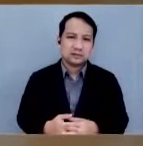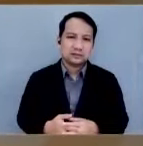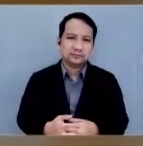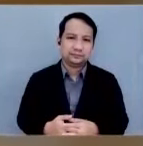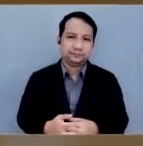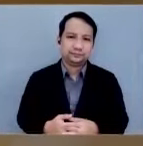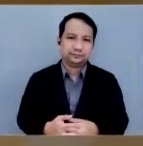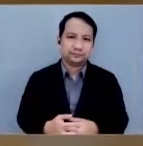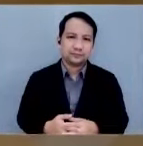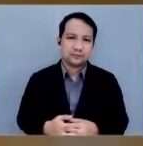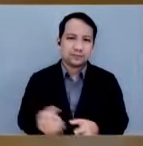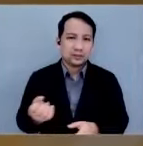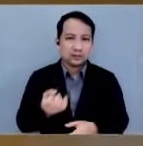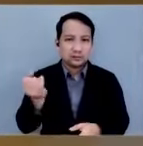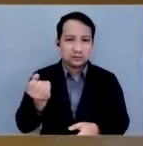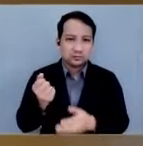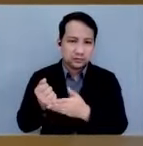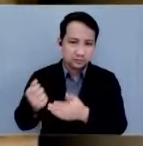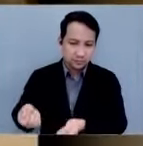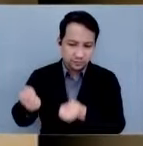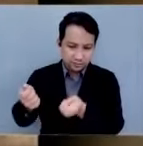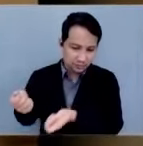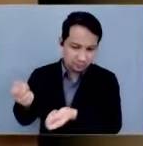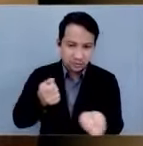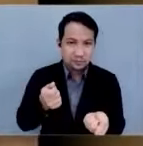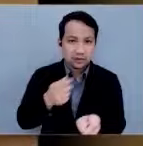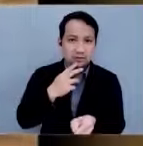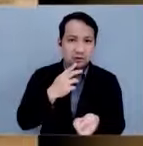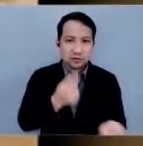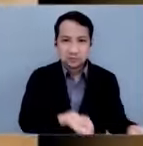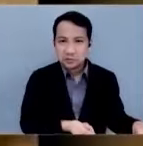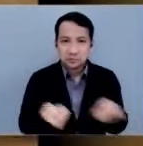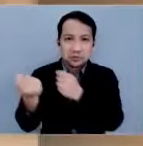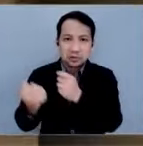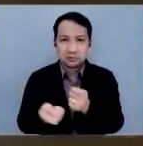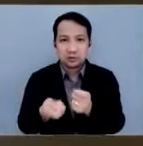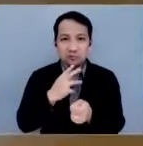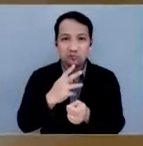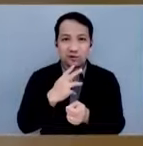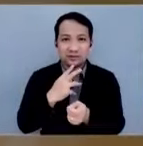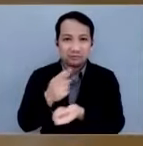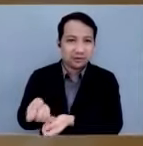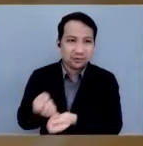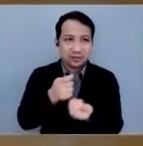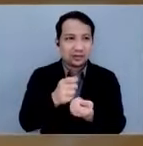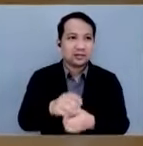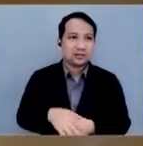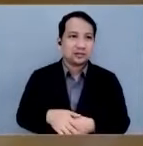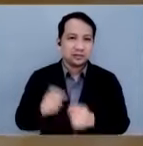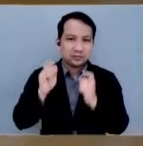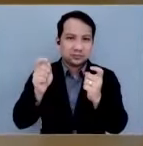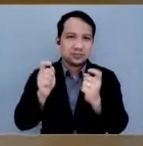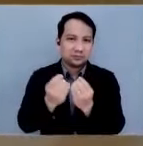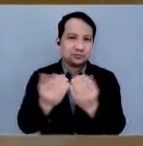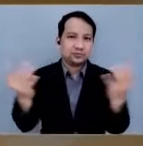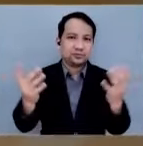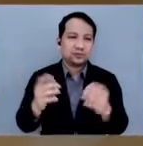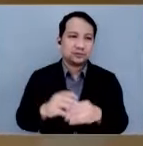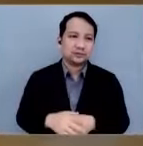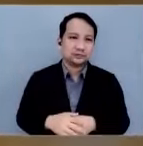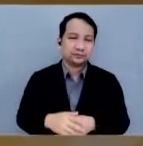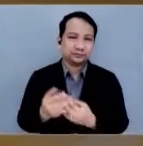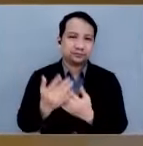Ang iba, nakibit-bit na rin ng mga timbang may tubig para tumulong sa mga bombero. Ang bilis. Sa lakas ng apoy,